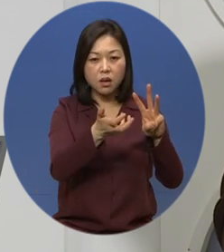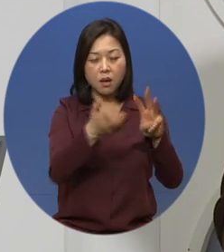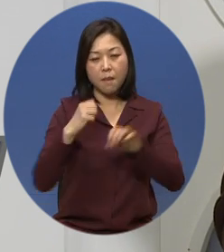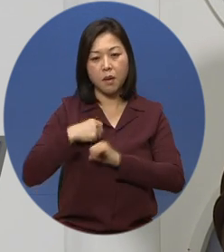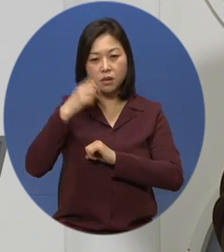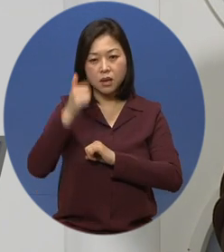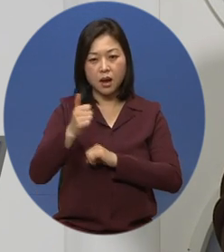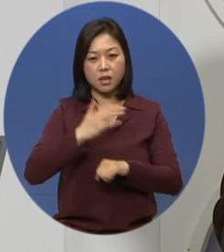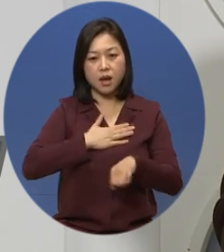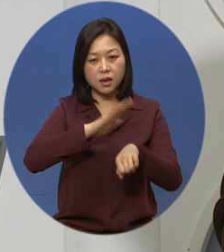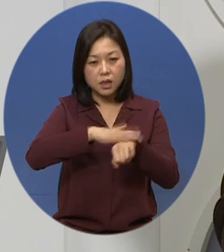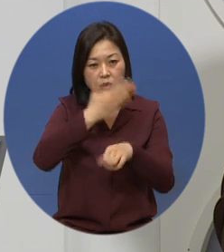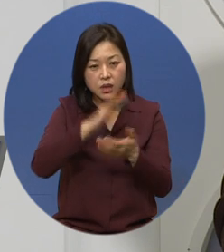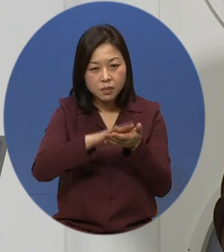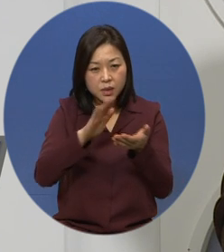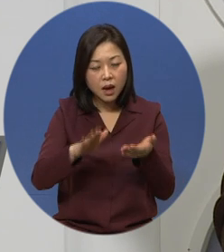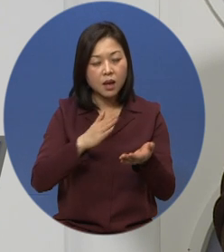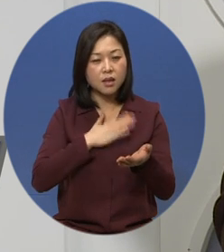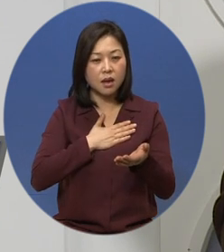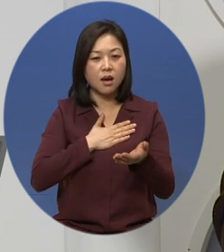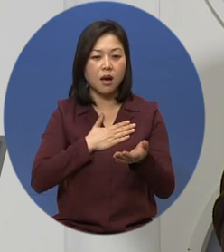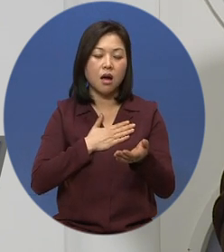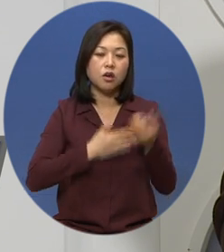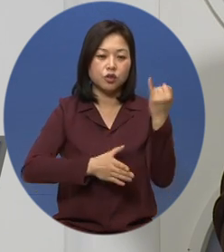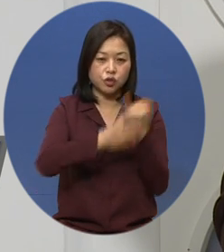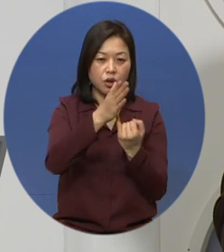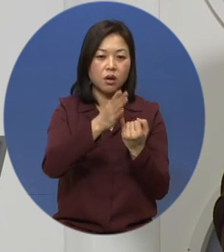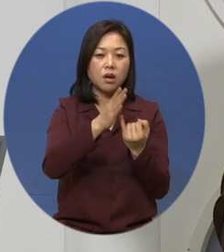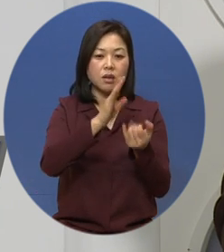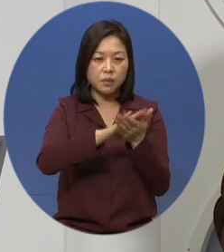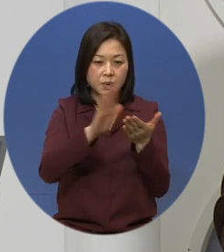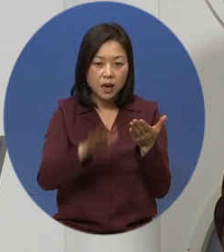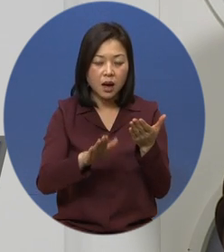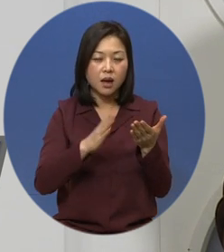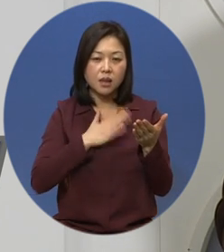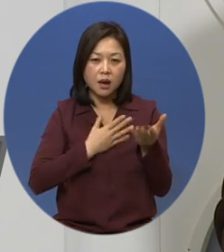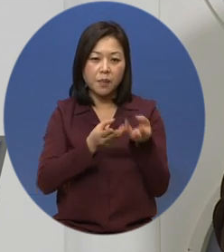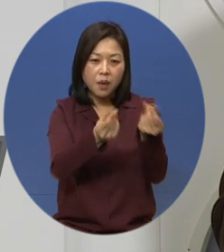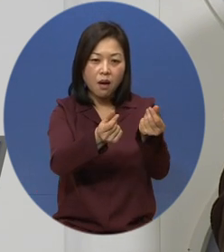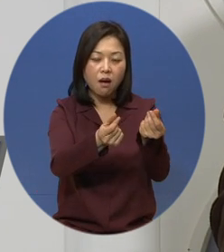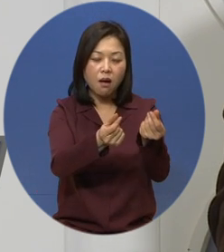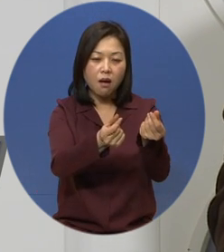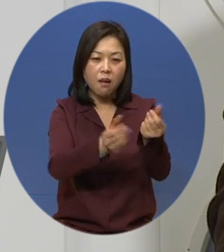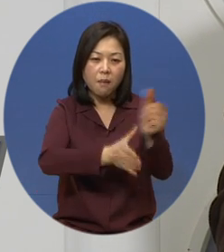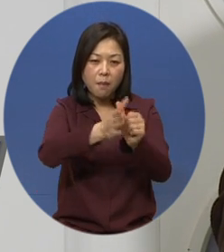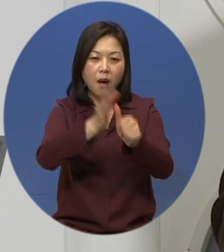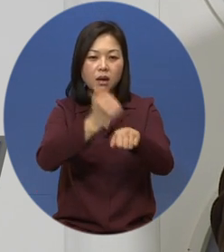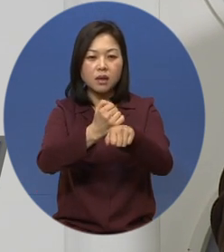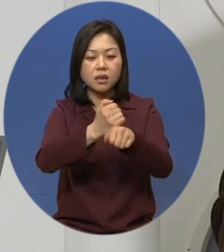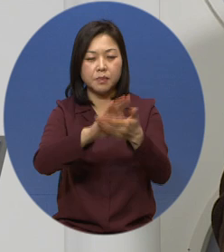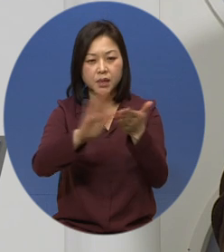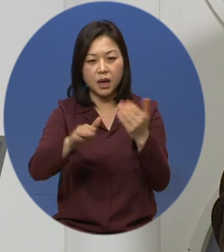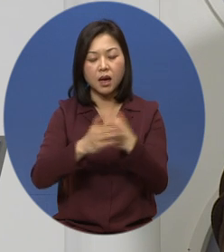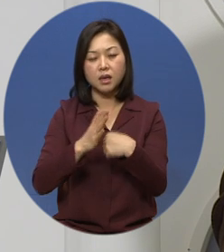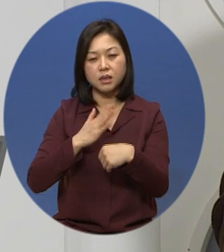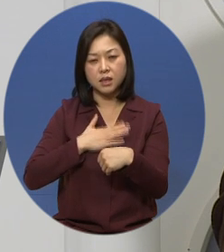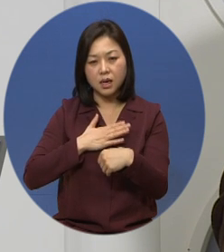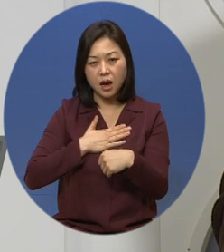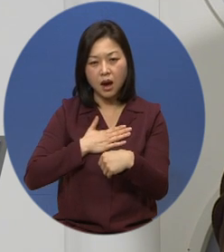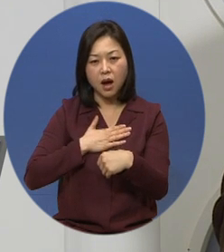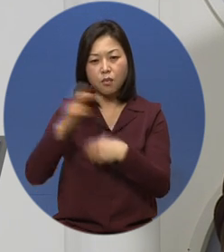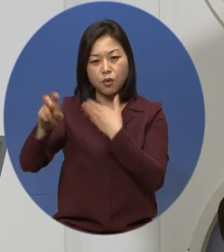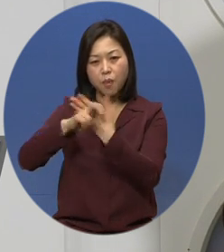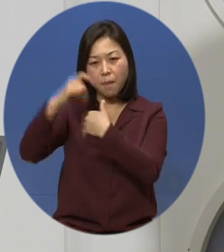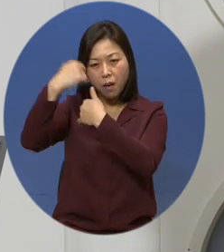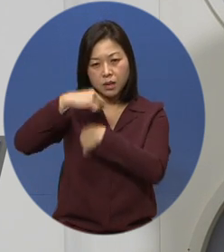잘못했습니다 아내가 죽였습니다 아내가 학살 했습니다 그러니까 제가 옳지 않음 영리하게 들었지만 저를 어